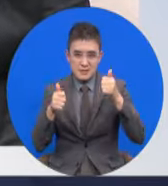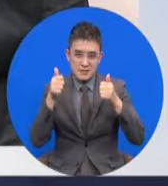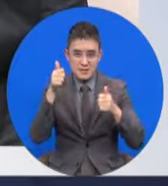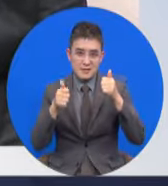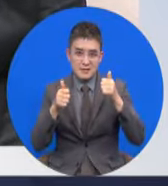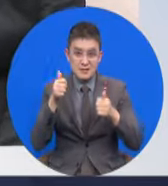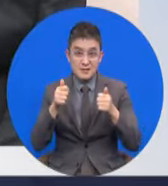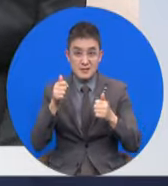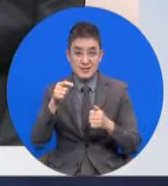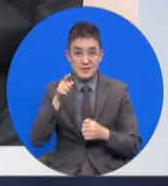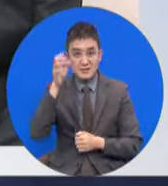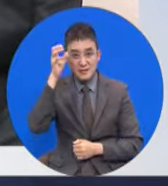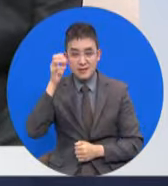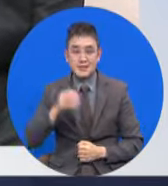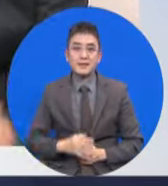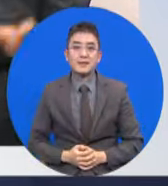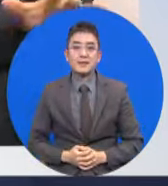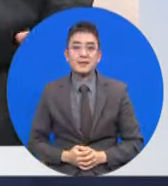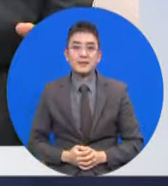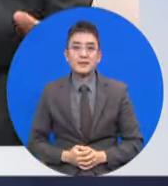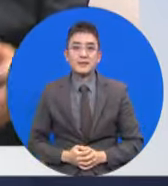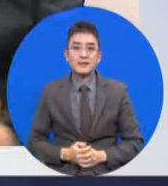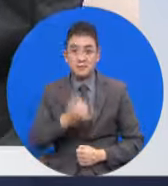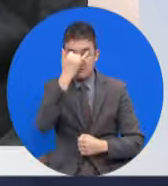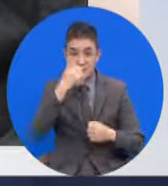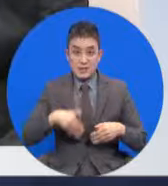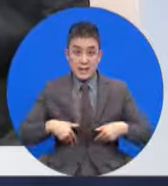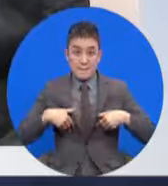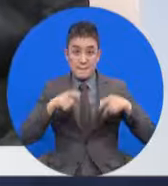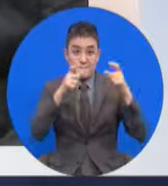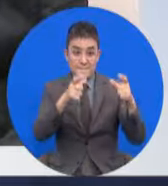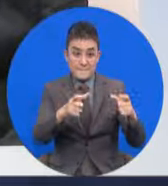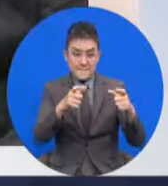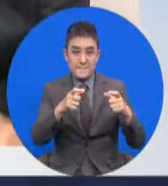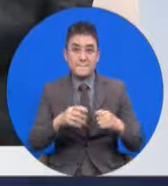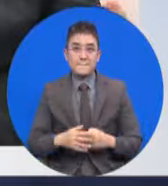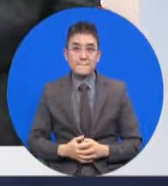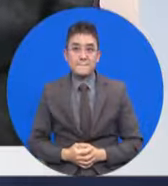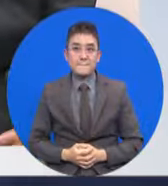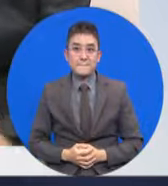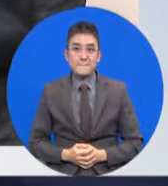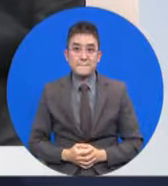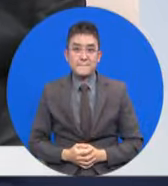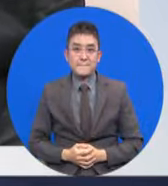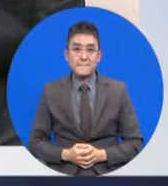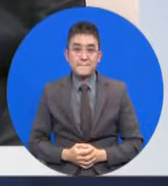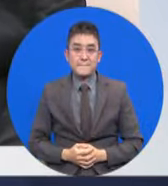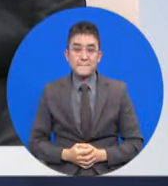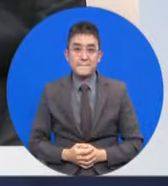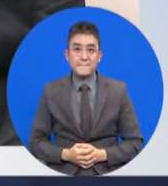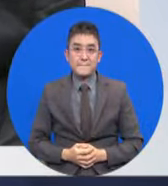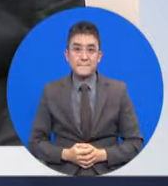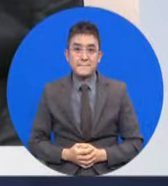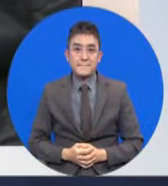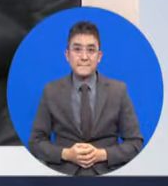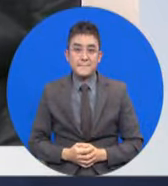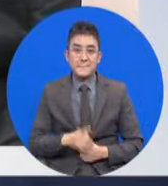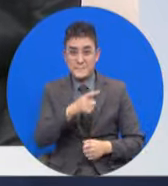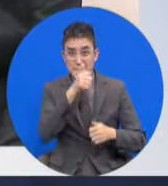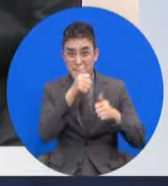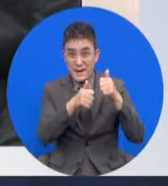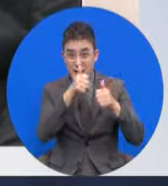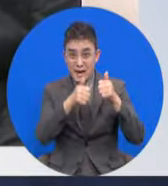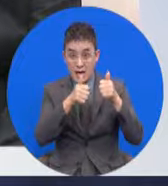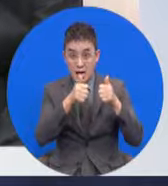그렇게 생각이 들고 실제적으로 이 충남 지역도 뭐 어찌 보면 도농 지역인데 그렇게 박빙이라고 하는